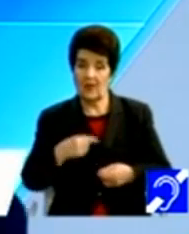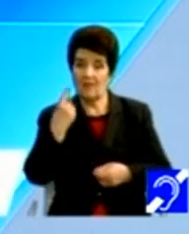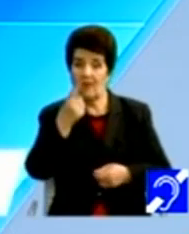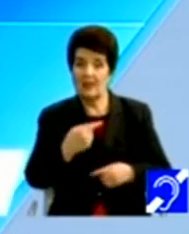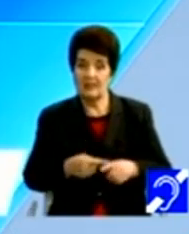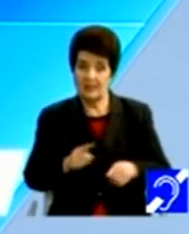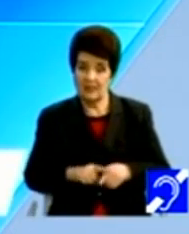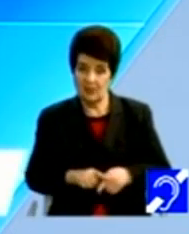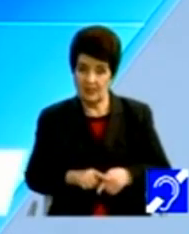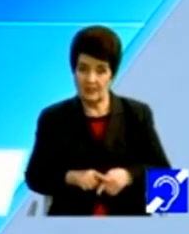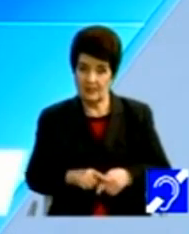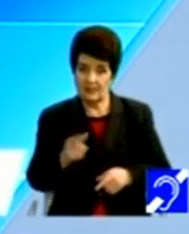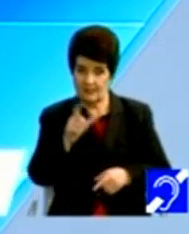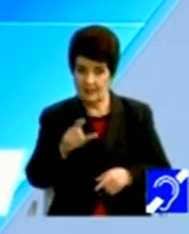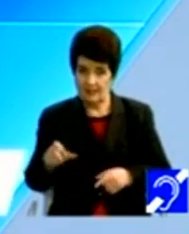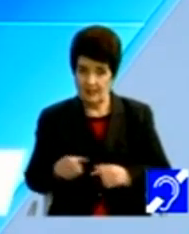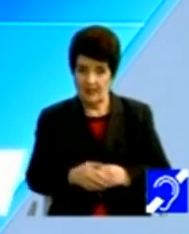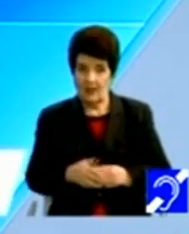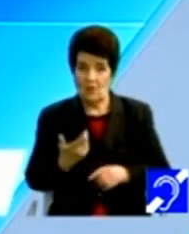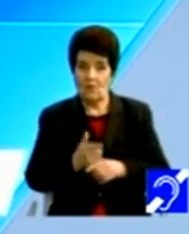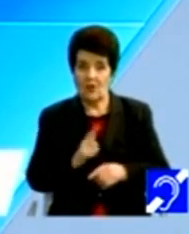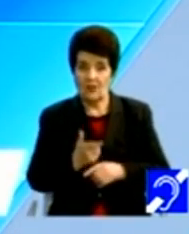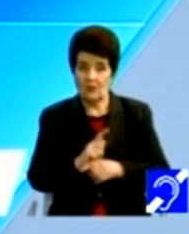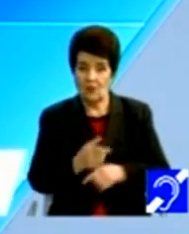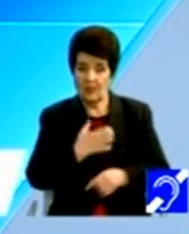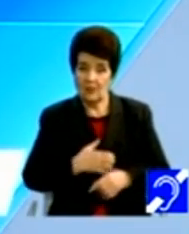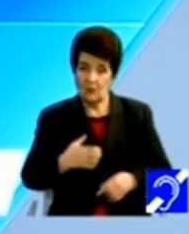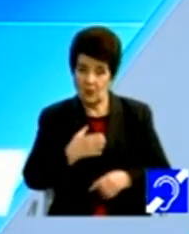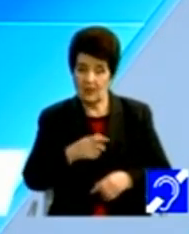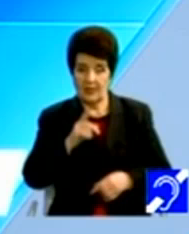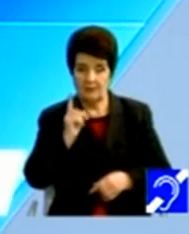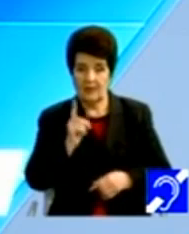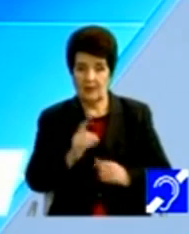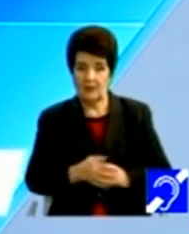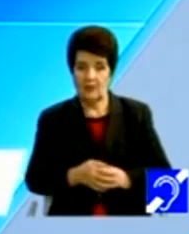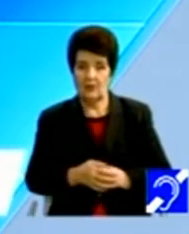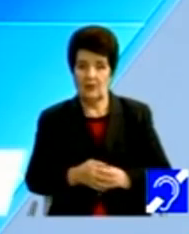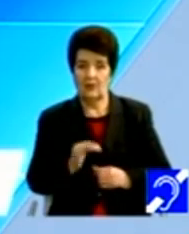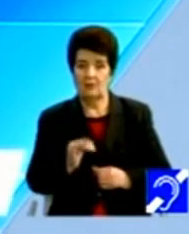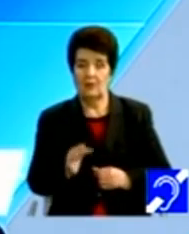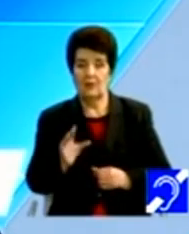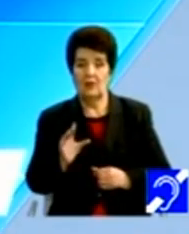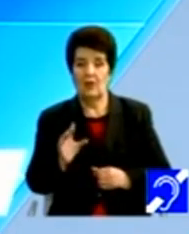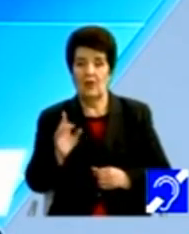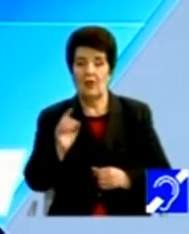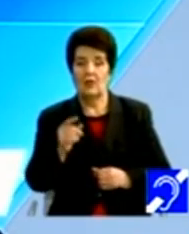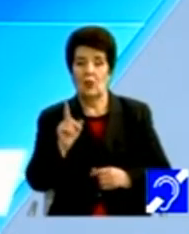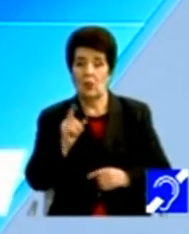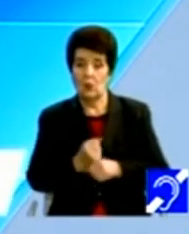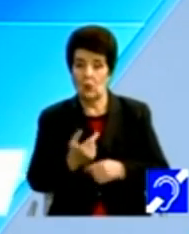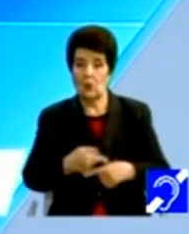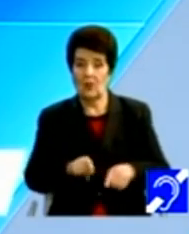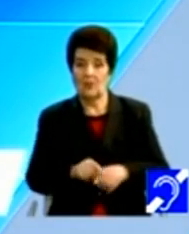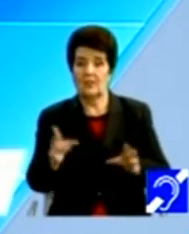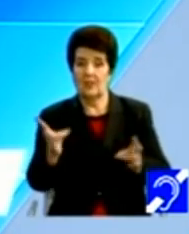această pătură foarte și foarte importantă pentru societate este încă sub nivel. Eu cred că noi